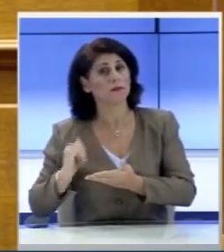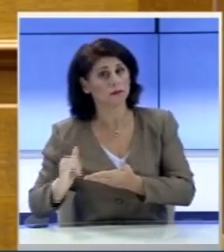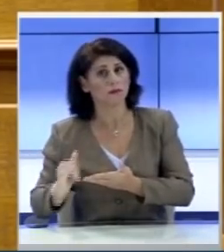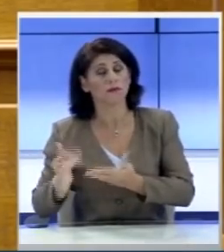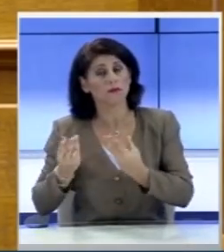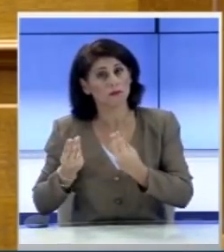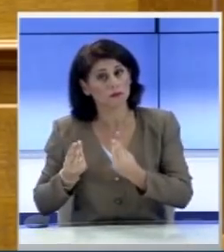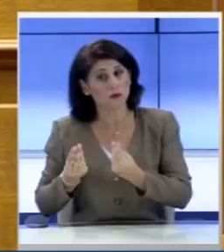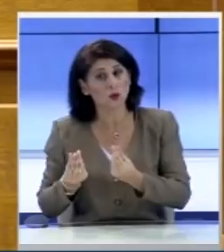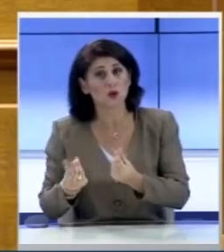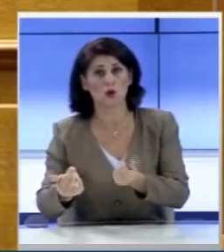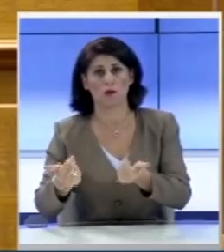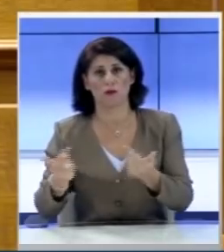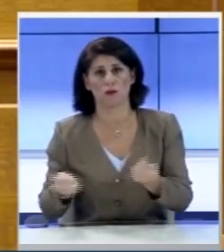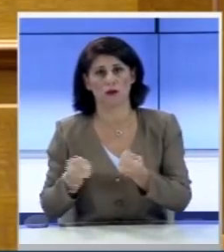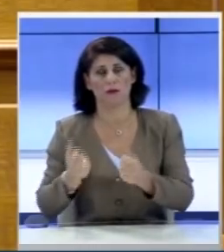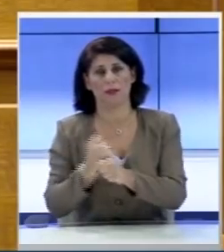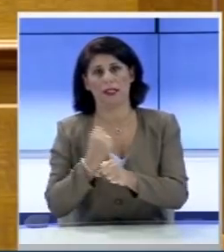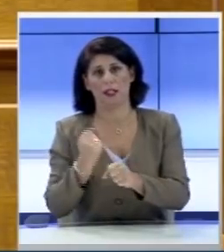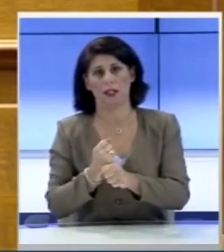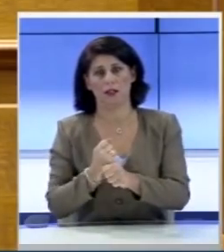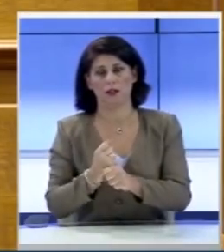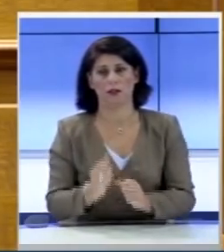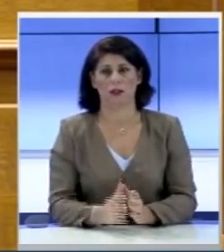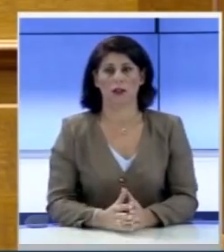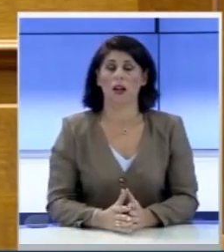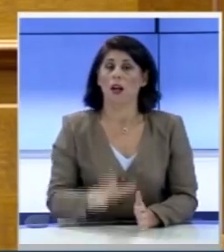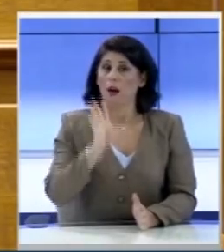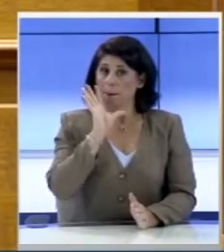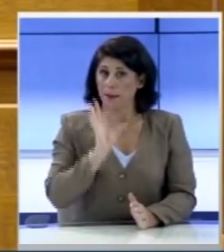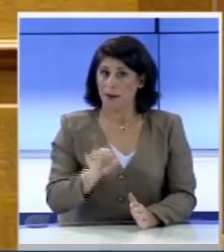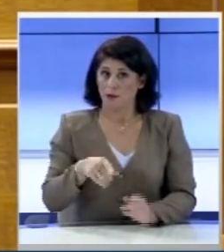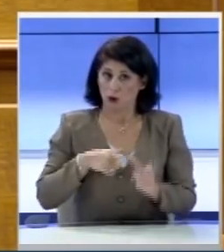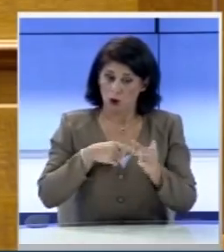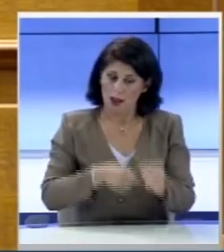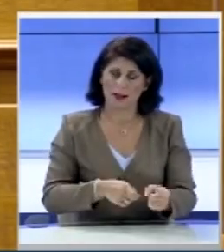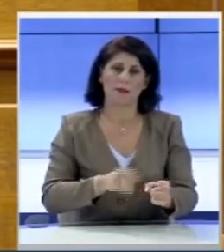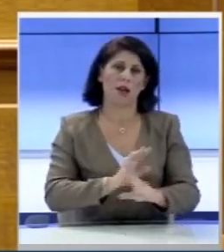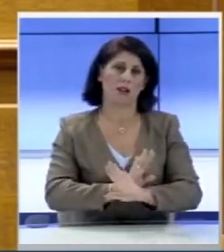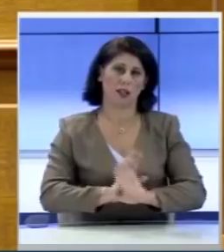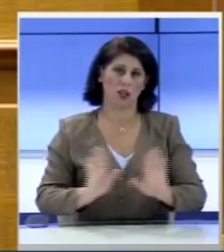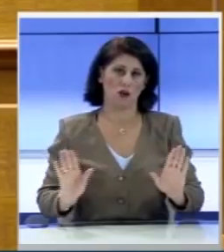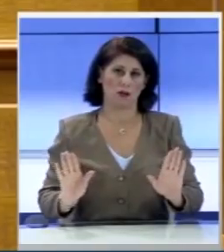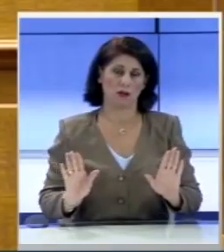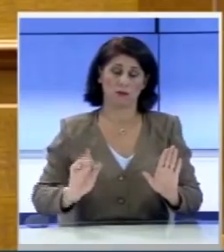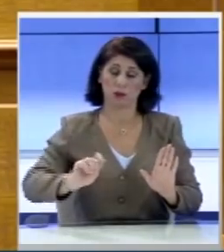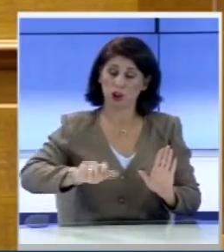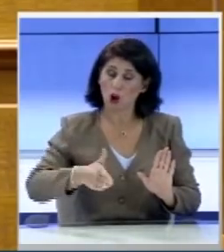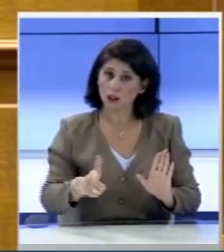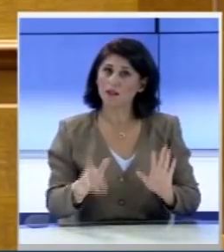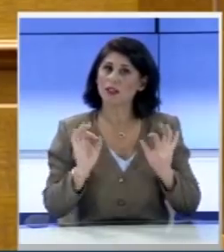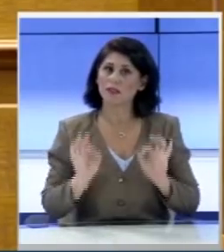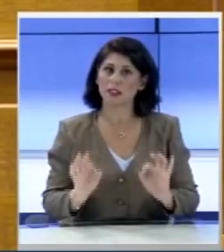τα μέσα που χρησιμοποιεί για την εργασία του. Πραγματικά, το έγκλημα ολοκληρώνεται. Η πτώχευση